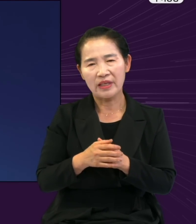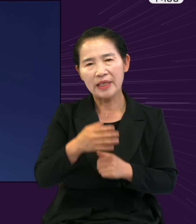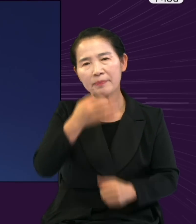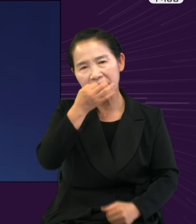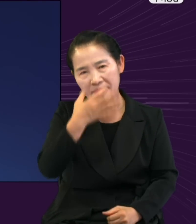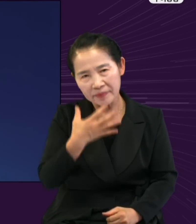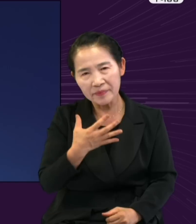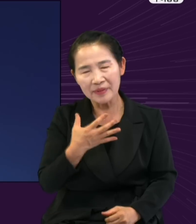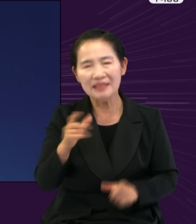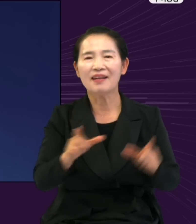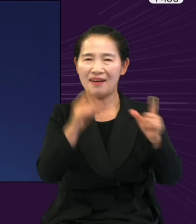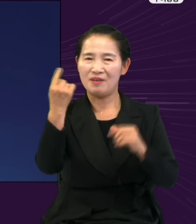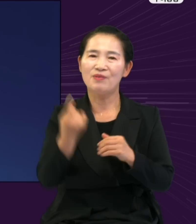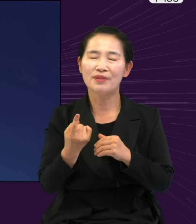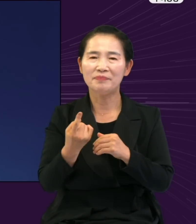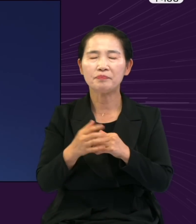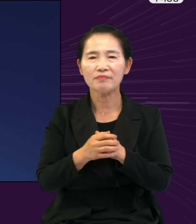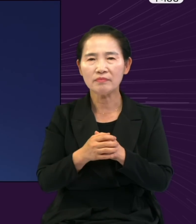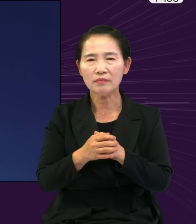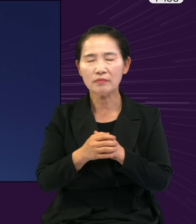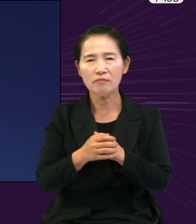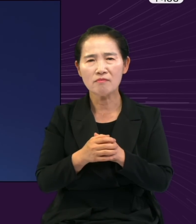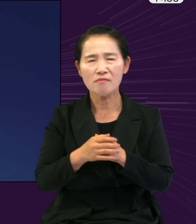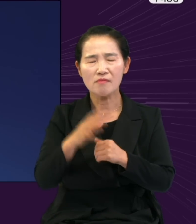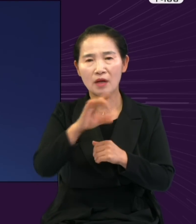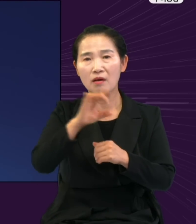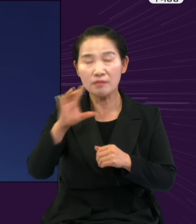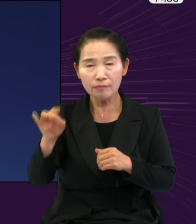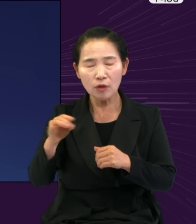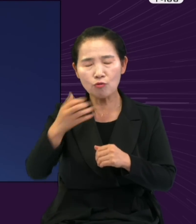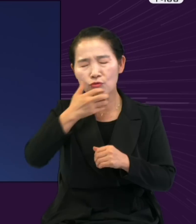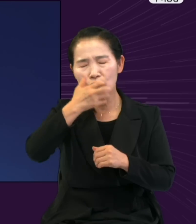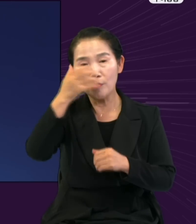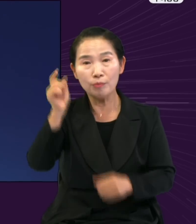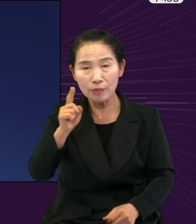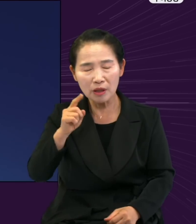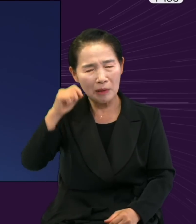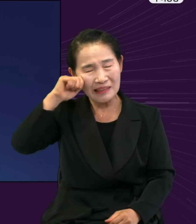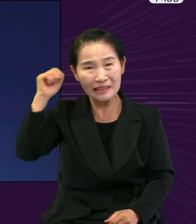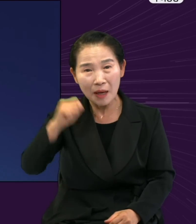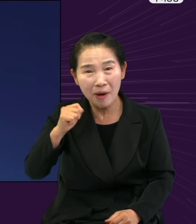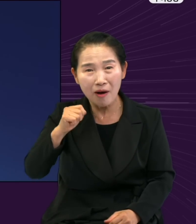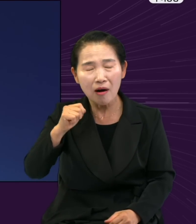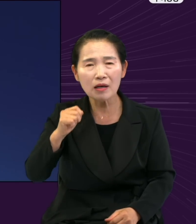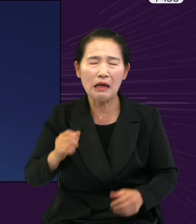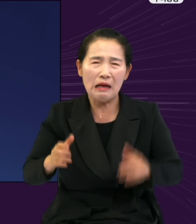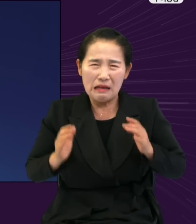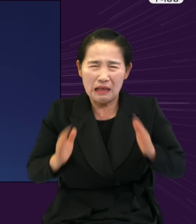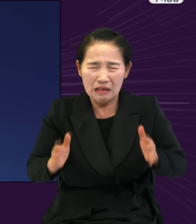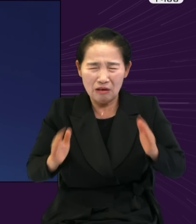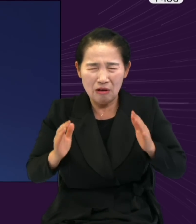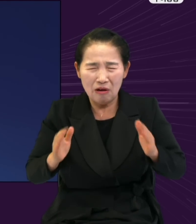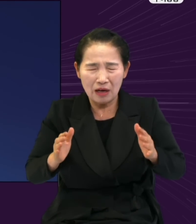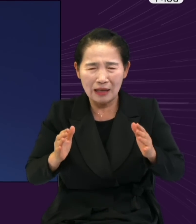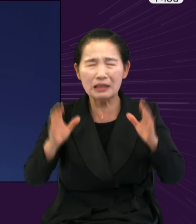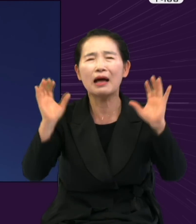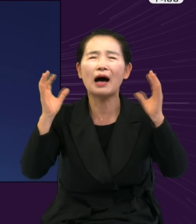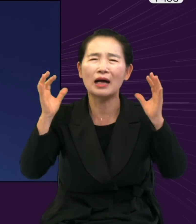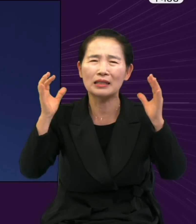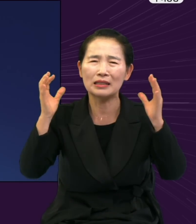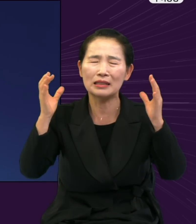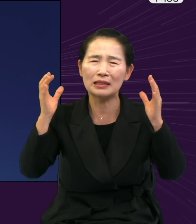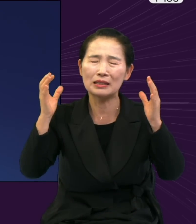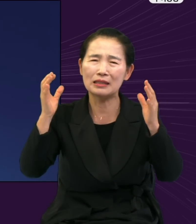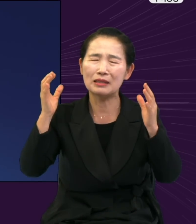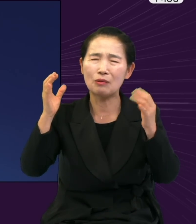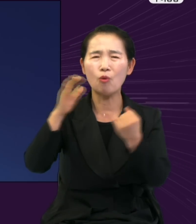공기를 달려가는 어린아이의 꿈을 꿉니다. 그게 꿈인지 현실인지 구분할 수 없을